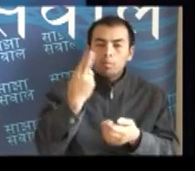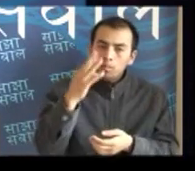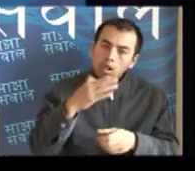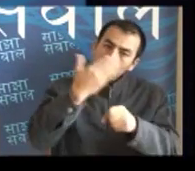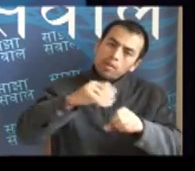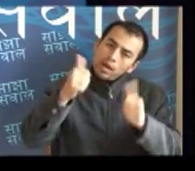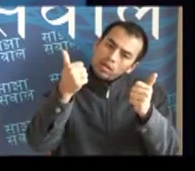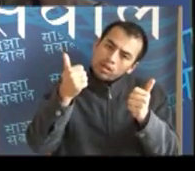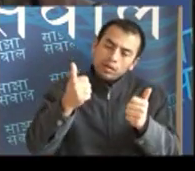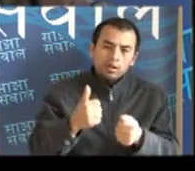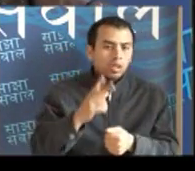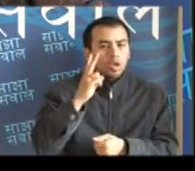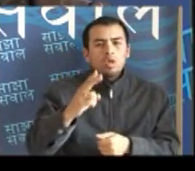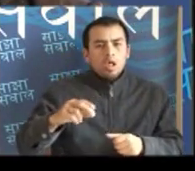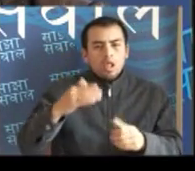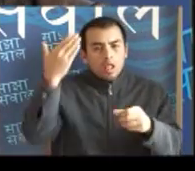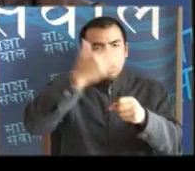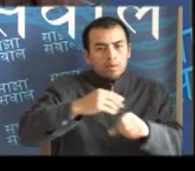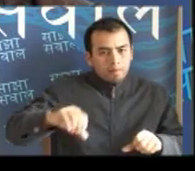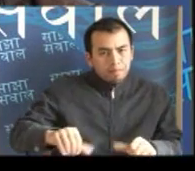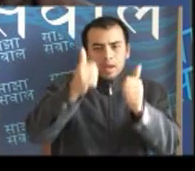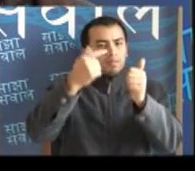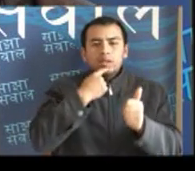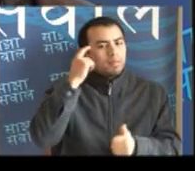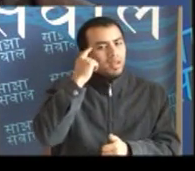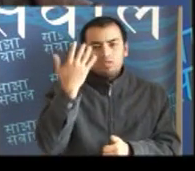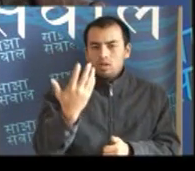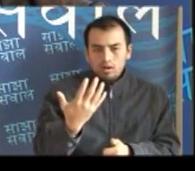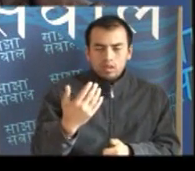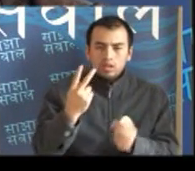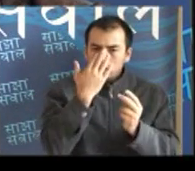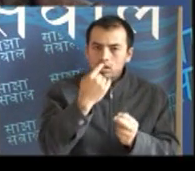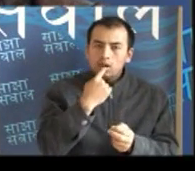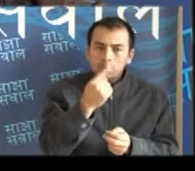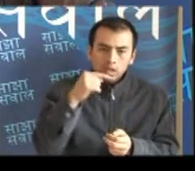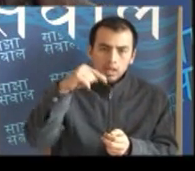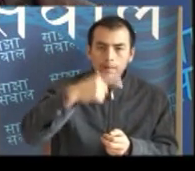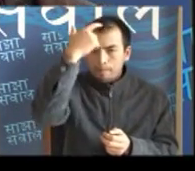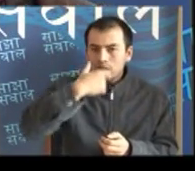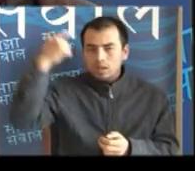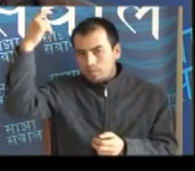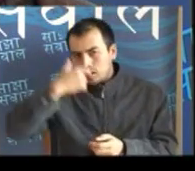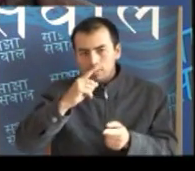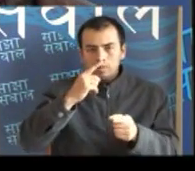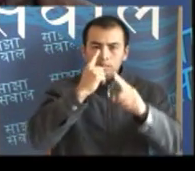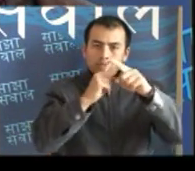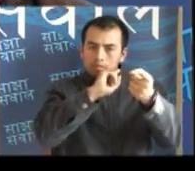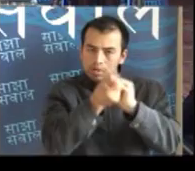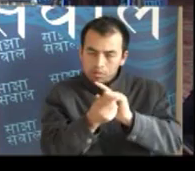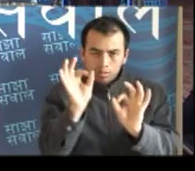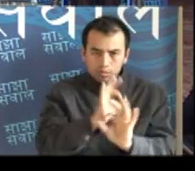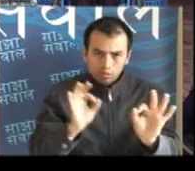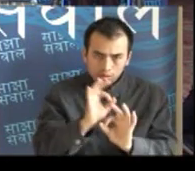लक्ष्य हासिल भयो त? त्यस्तो मैले लक्ष्य हासिल गरेको भन्ने मैले लाग्दैन, किनभने हामीले यहाँनिर व्यक्ति व्यक्तिमा जबसम्म परिवर्तन